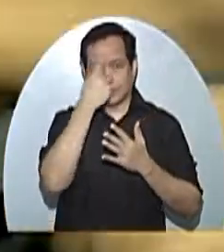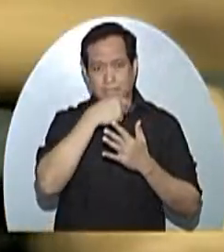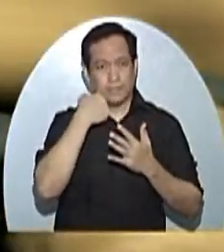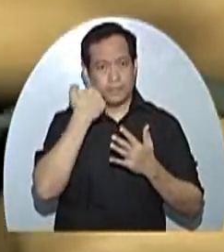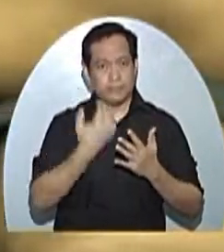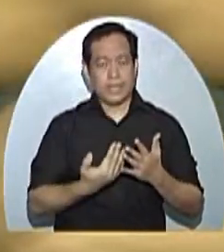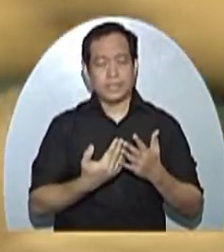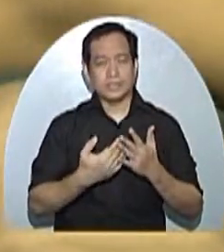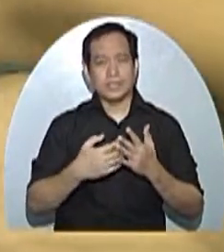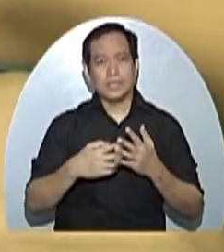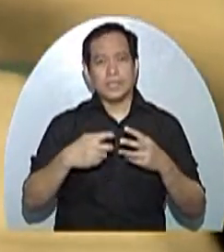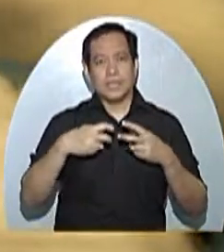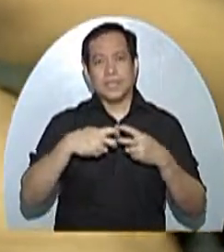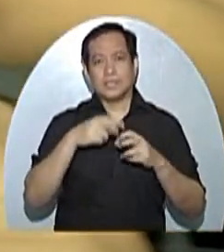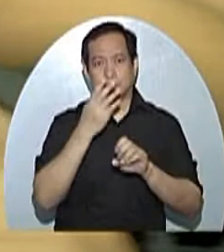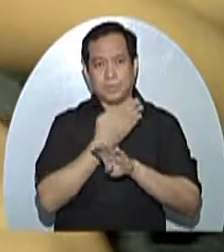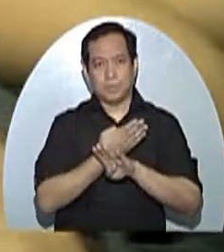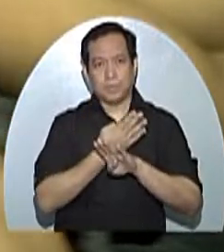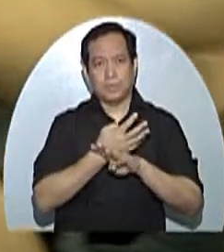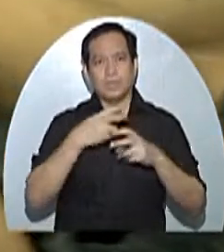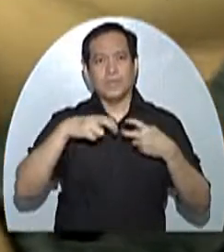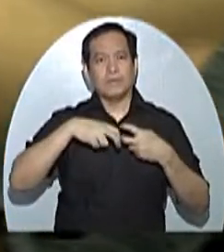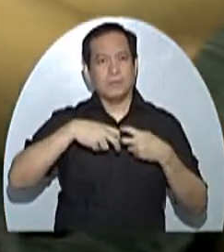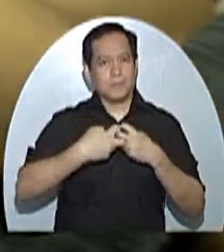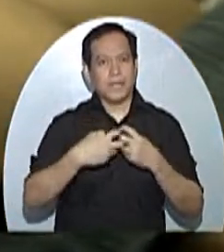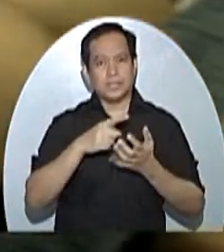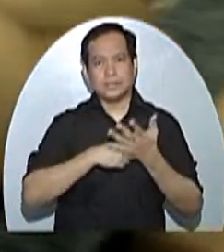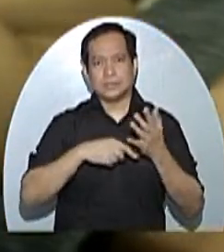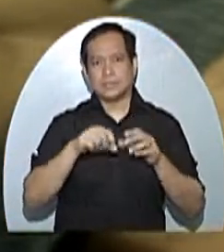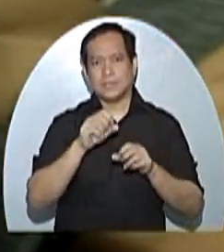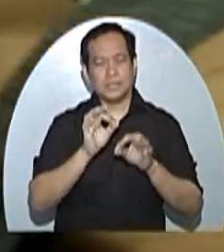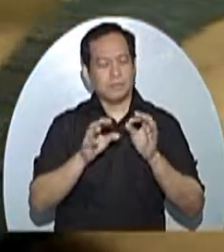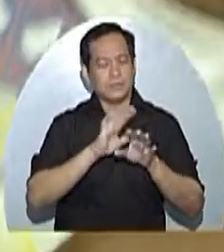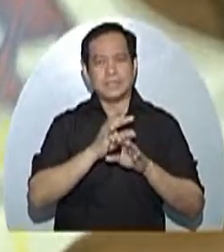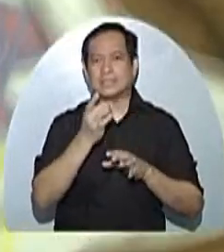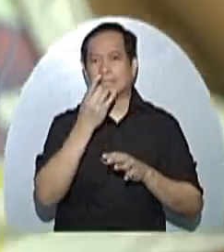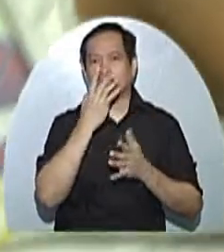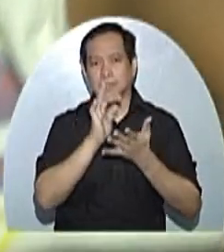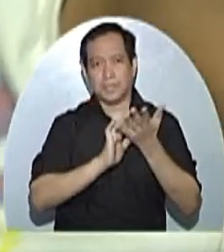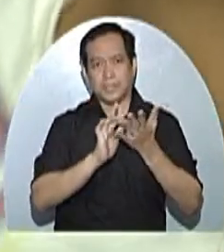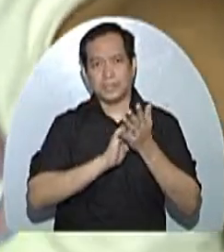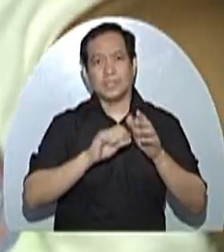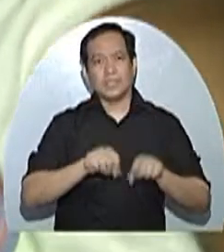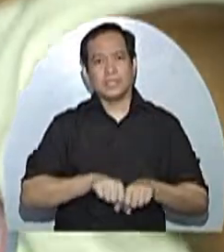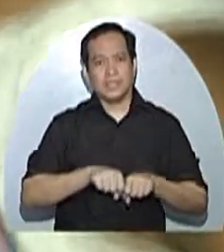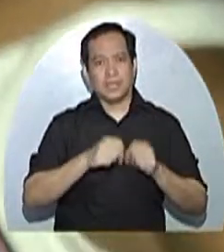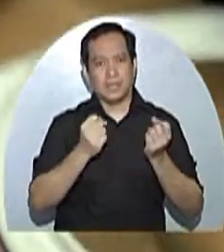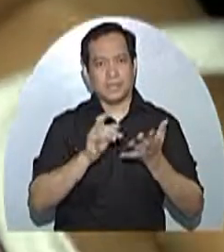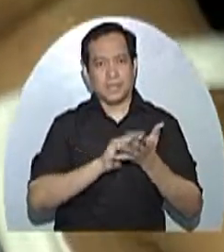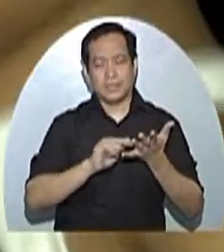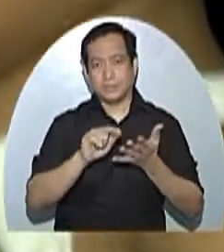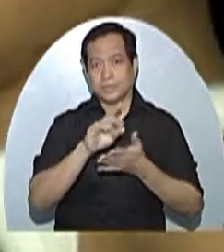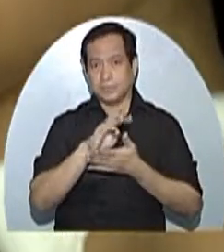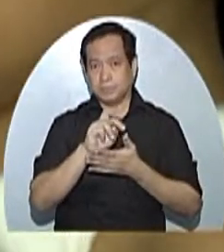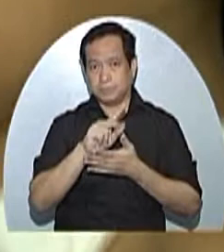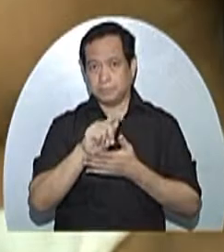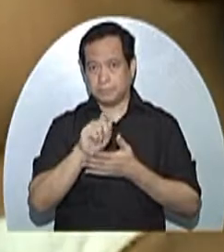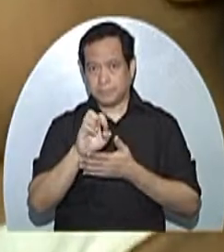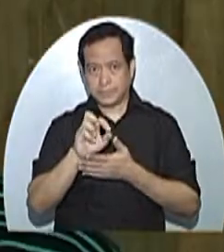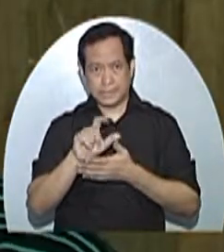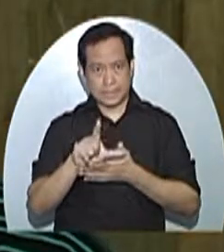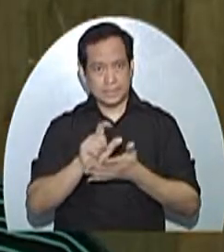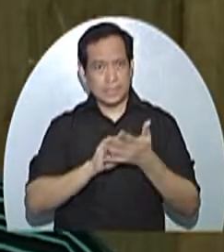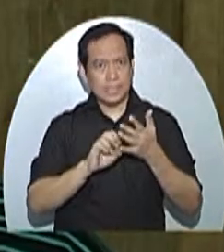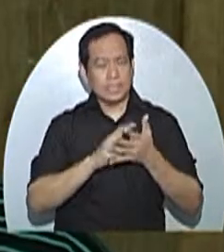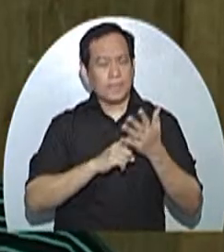niya, nagpa-fracture. Pag hindi siya makainom ng gamot, mapuputol daw lahat, sabi ni Do. Oo, lumulutong. Ang sabi daw